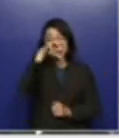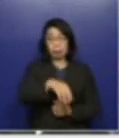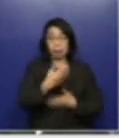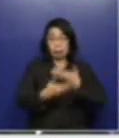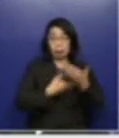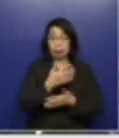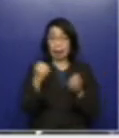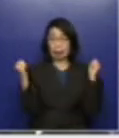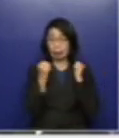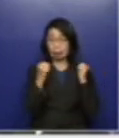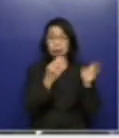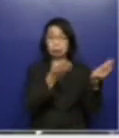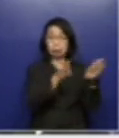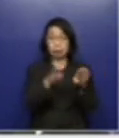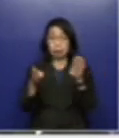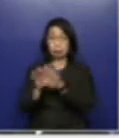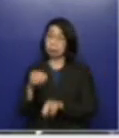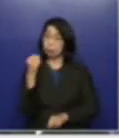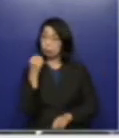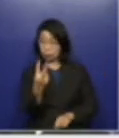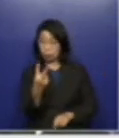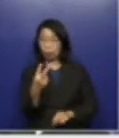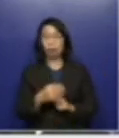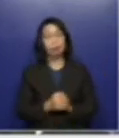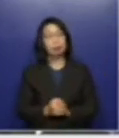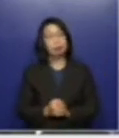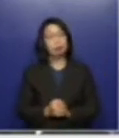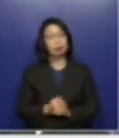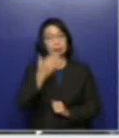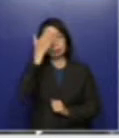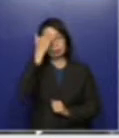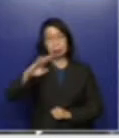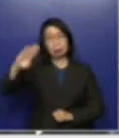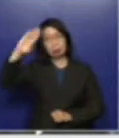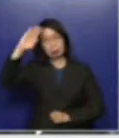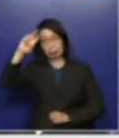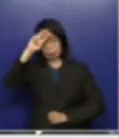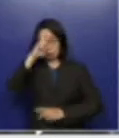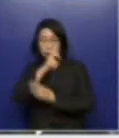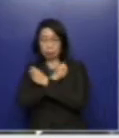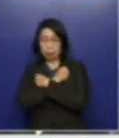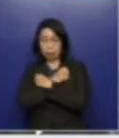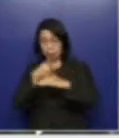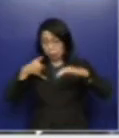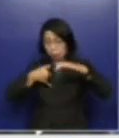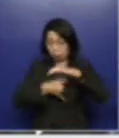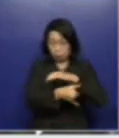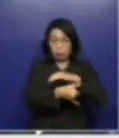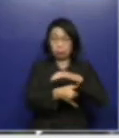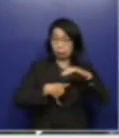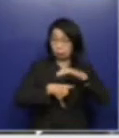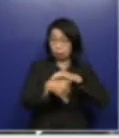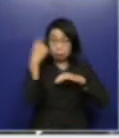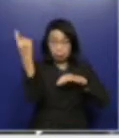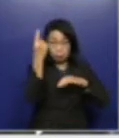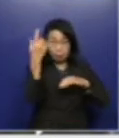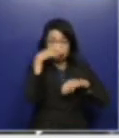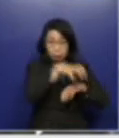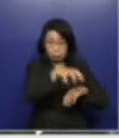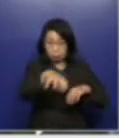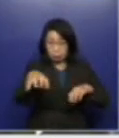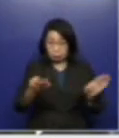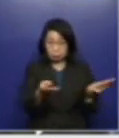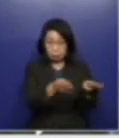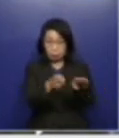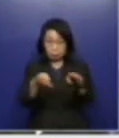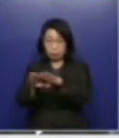ประวัติว่าทหารคนนี้เข้าไปเดินห้างสรรพสินค้าปิดอาคารสถานที่ต่างๆท่